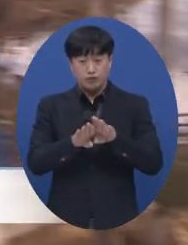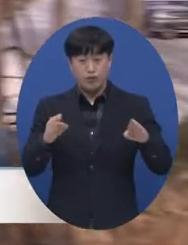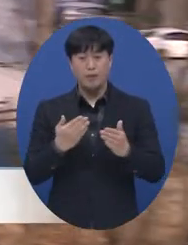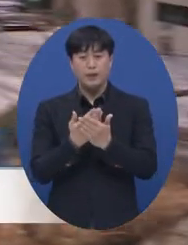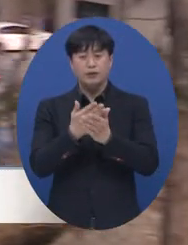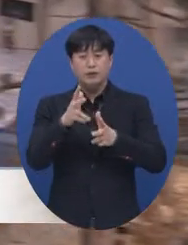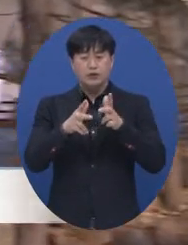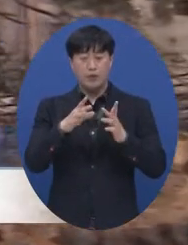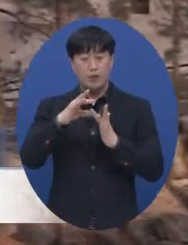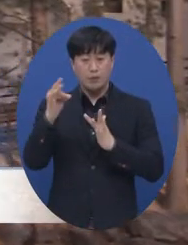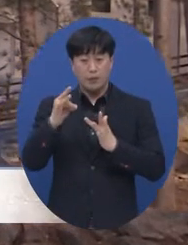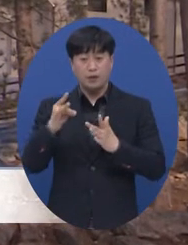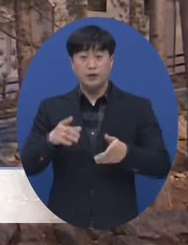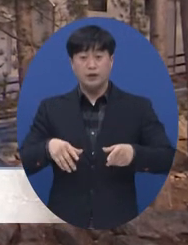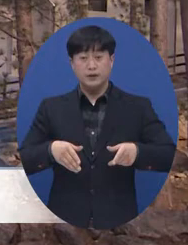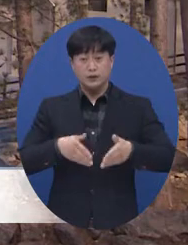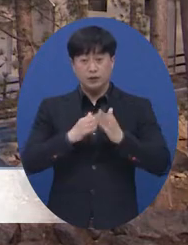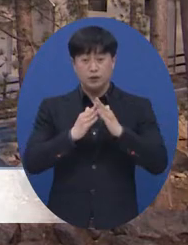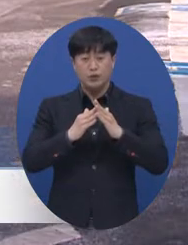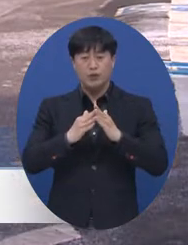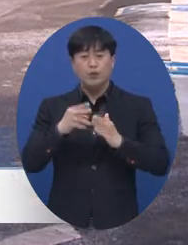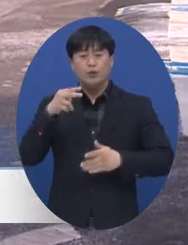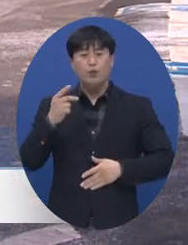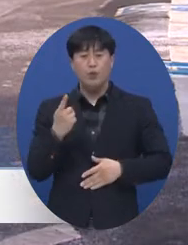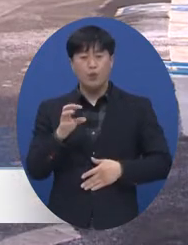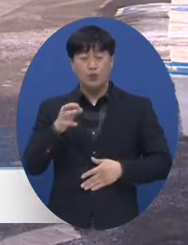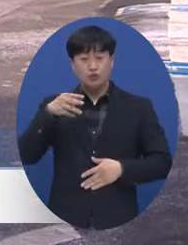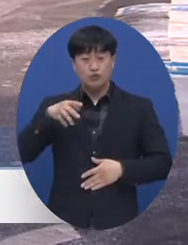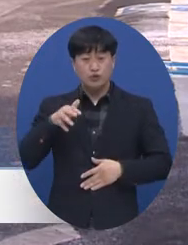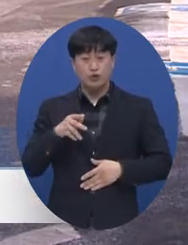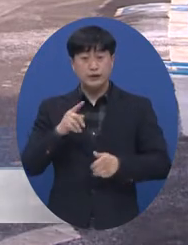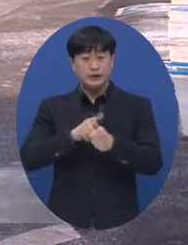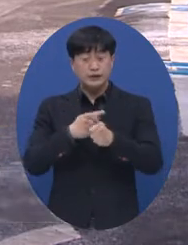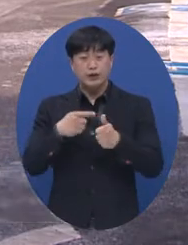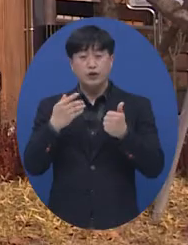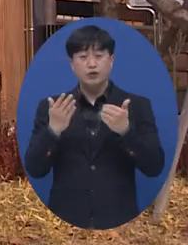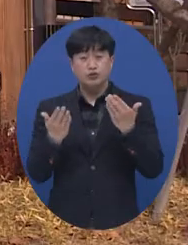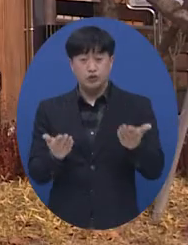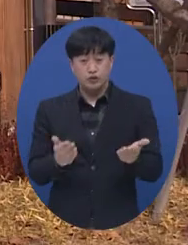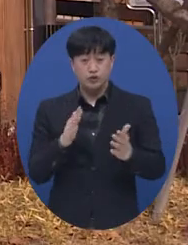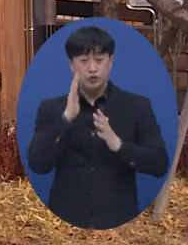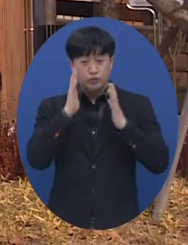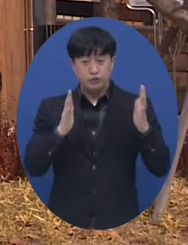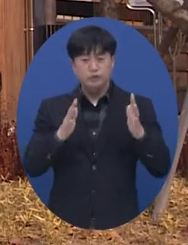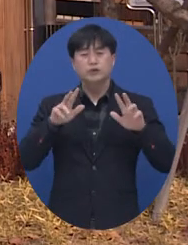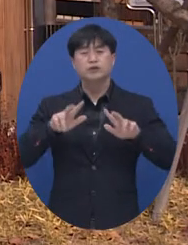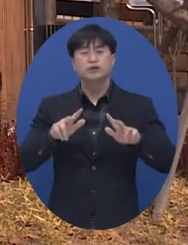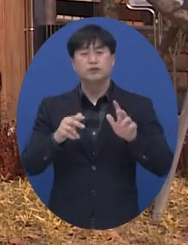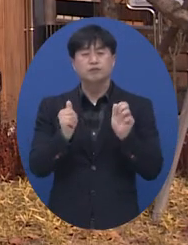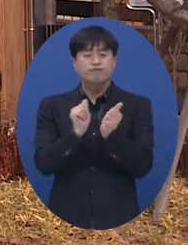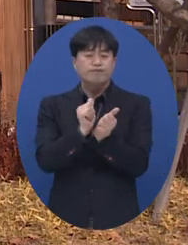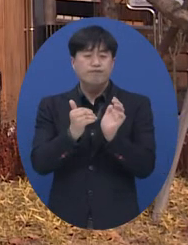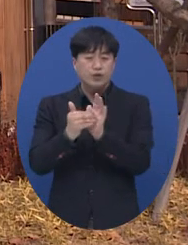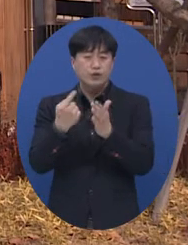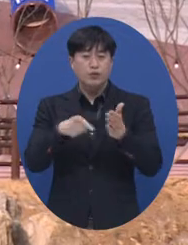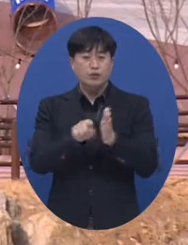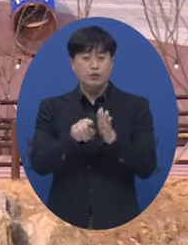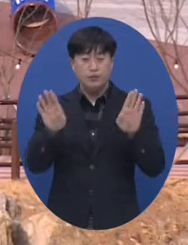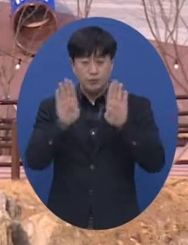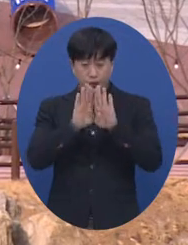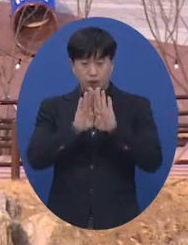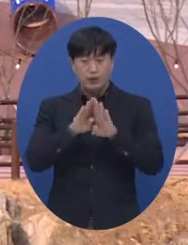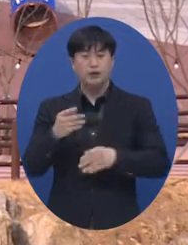경기도 지역 균형발전 사업으로 선정돼 조성된 동두천 자연휴양림 지금은 방역 지침에 따라 시장 햇지만